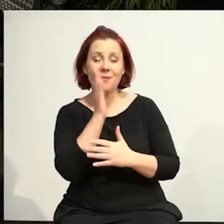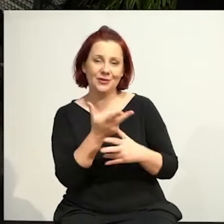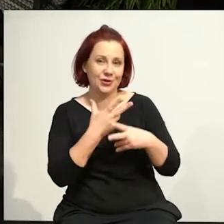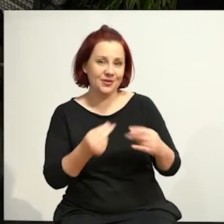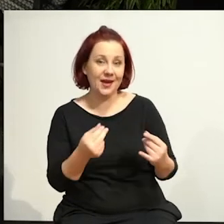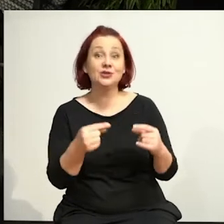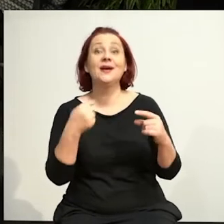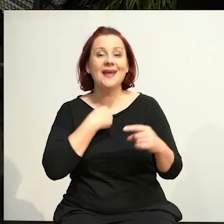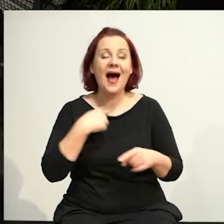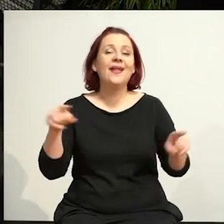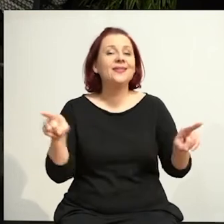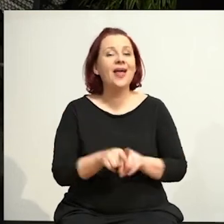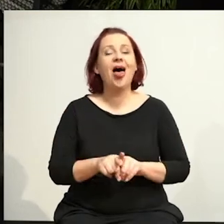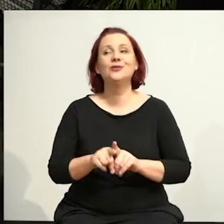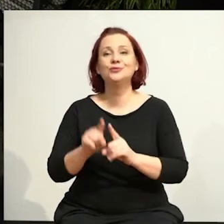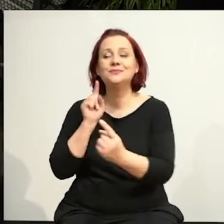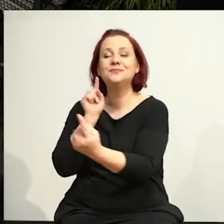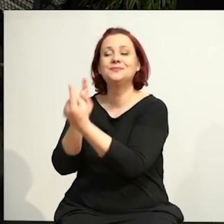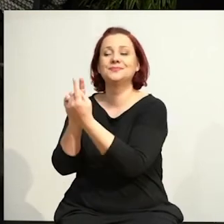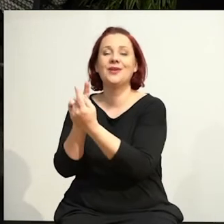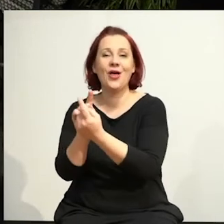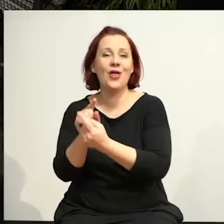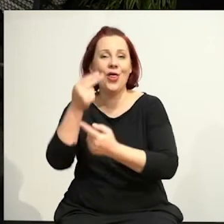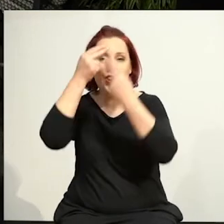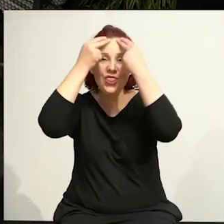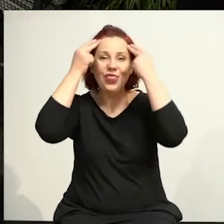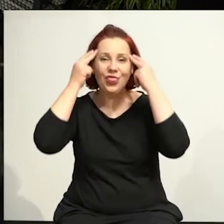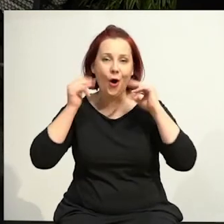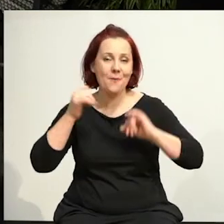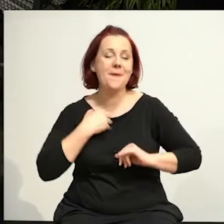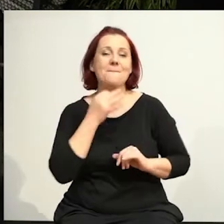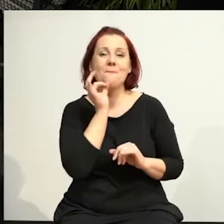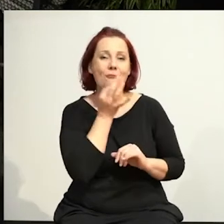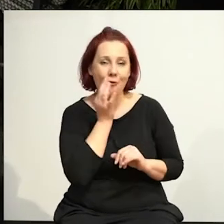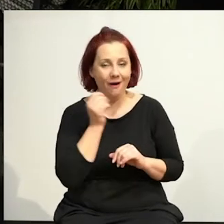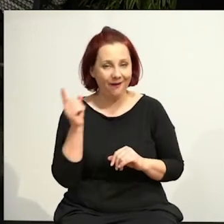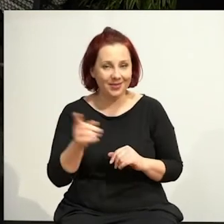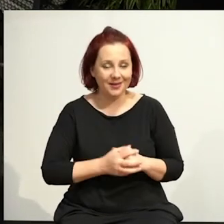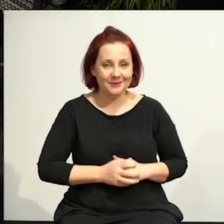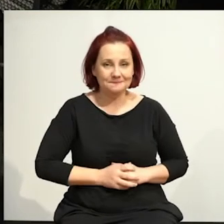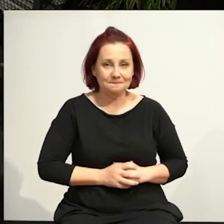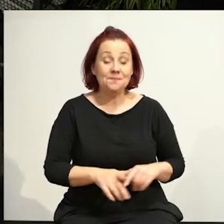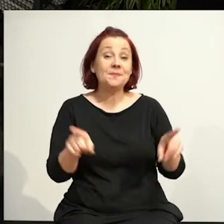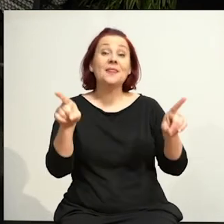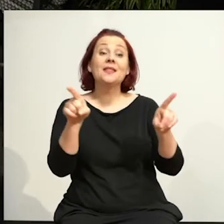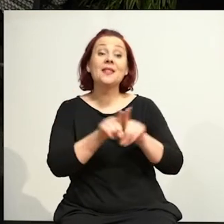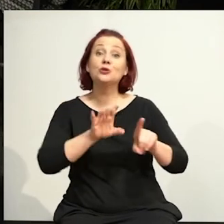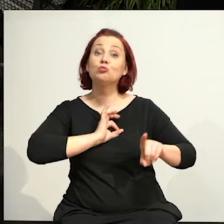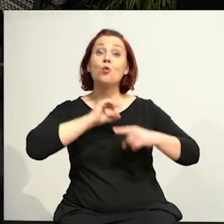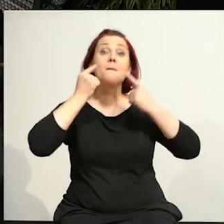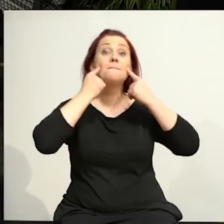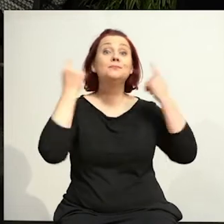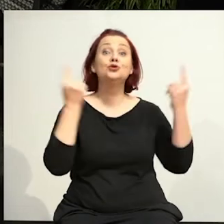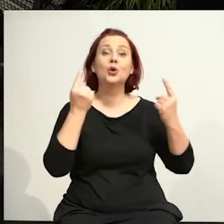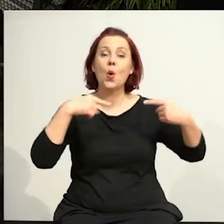natrafiłem na Norwida jako nastolatek i moja przygoda była też pozaszkolna. To